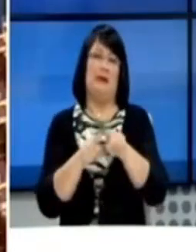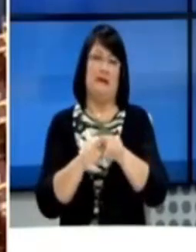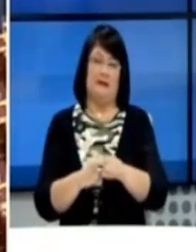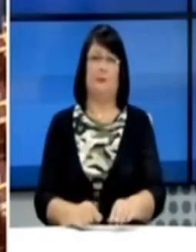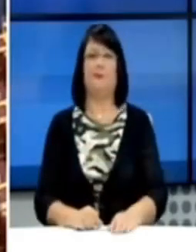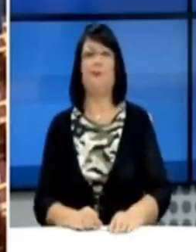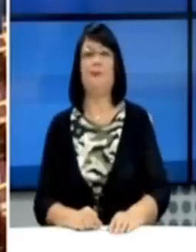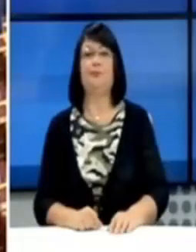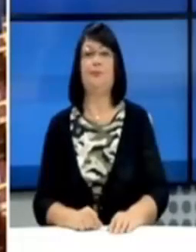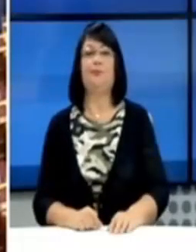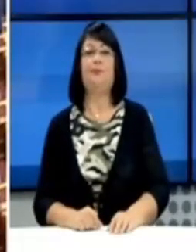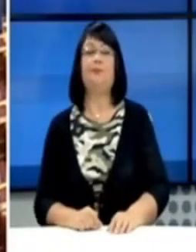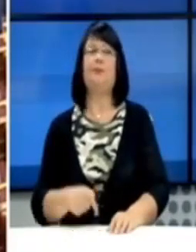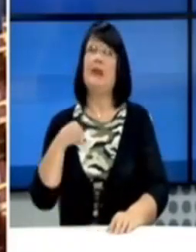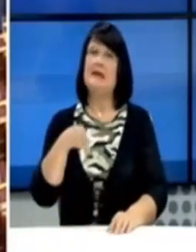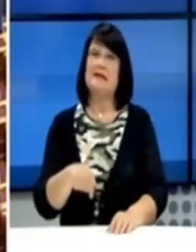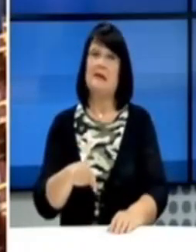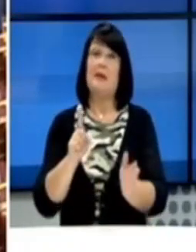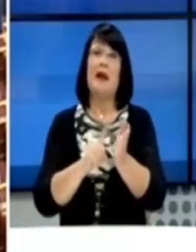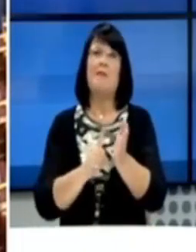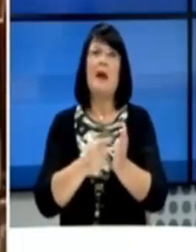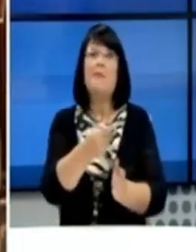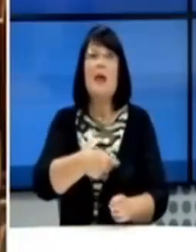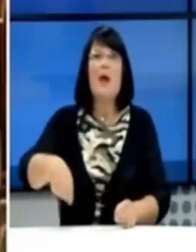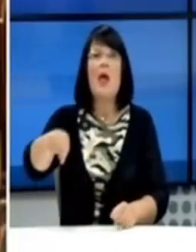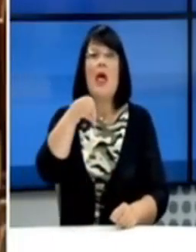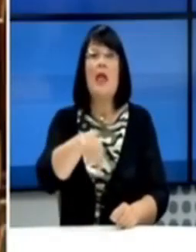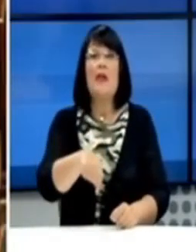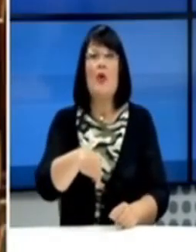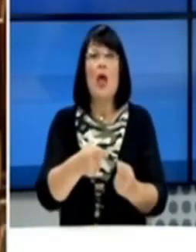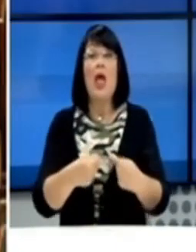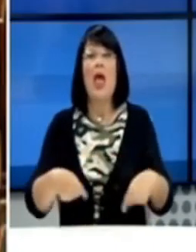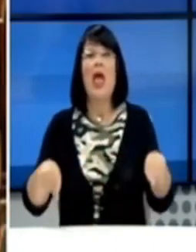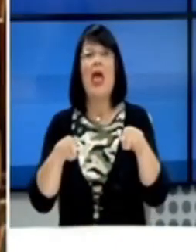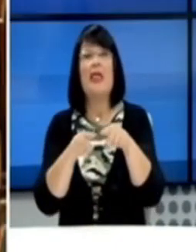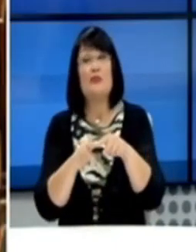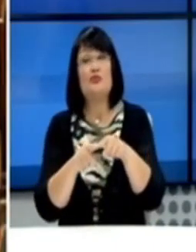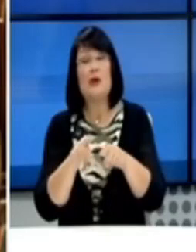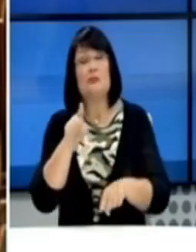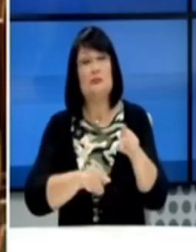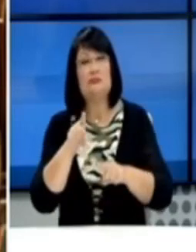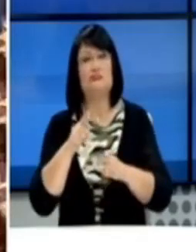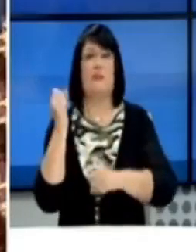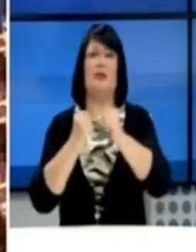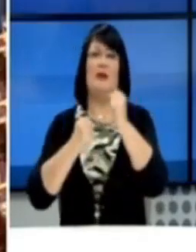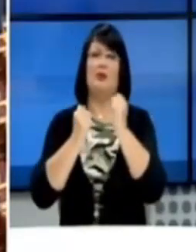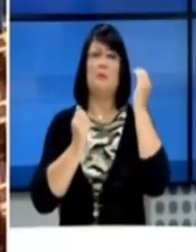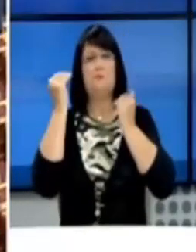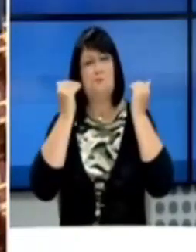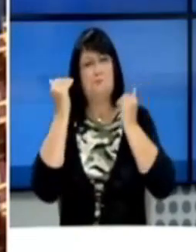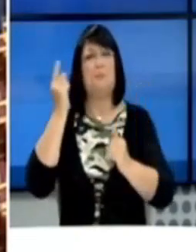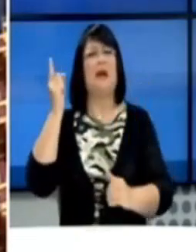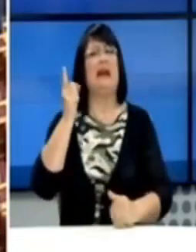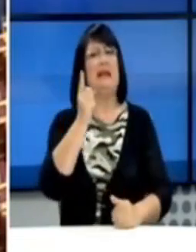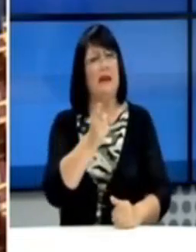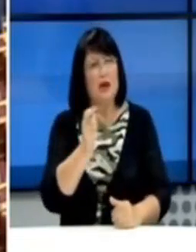Σήμερα πρέπει όλοι σε αυτή την αίθουσα, παρά τις επιμέρους διαφωνίες, επιφυλάξεις, κριτικές,